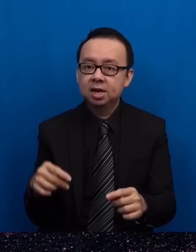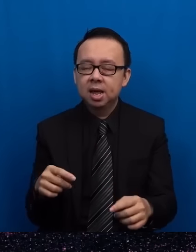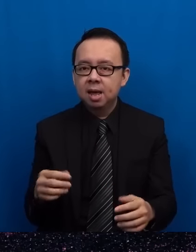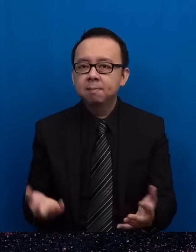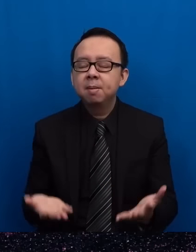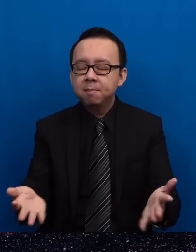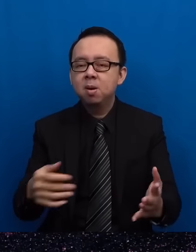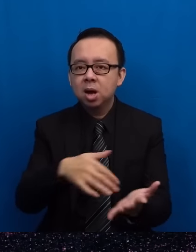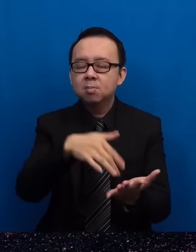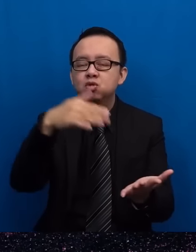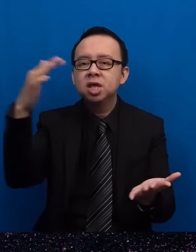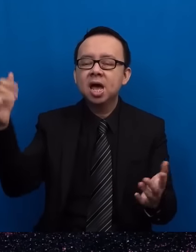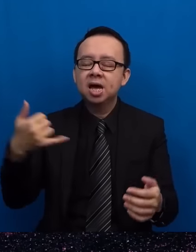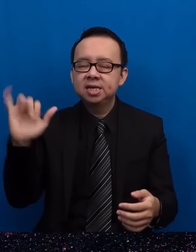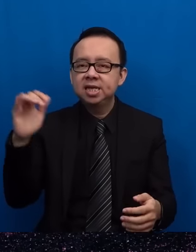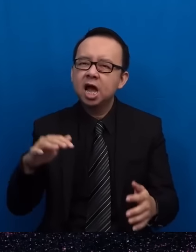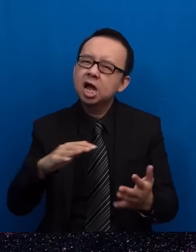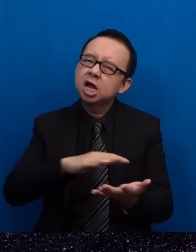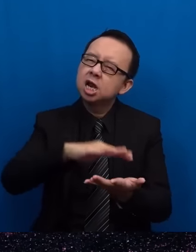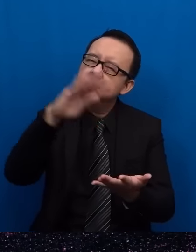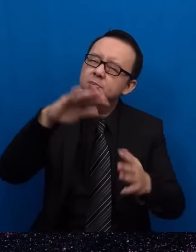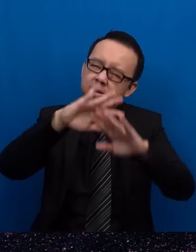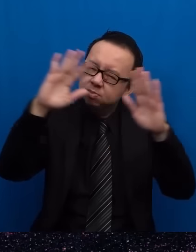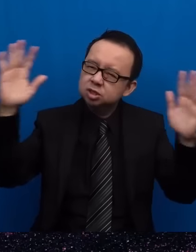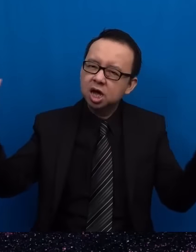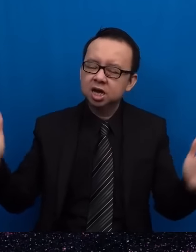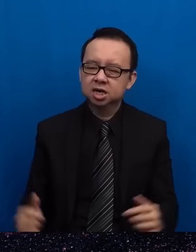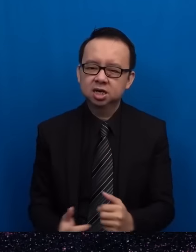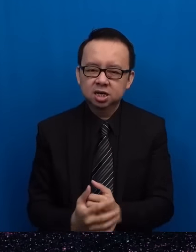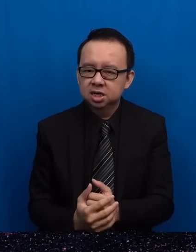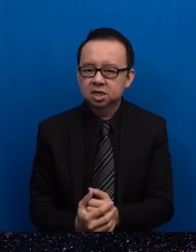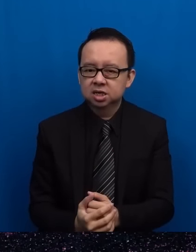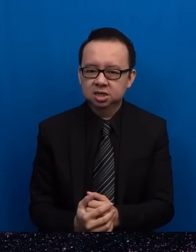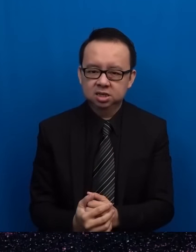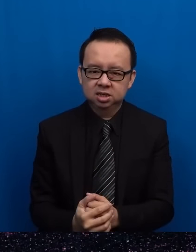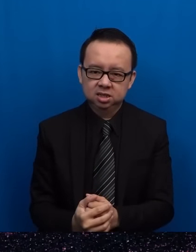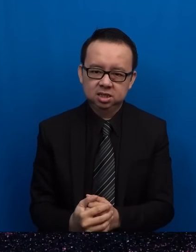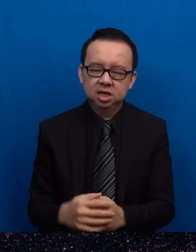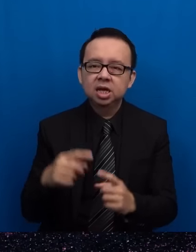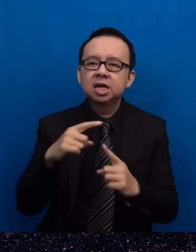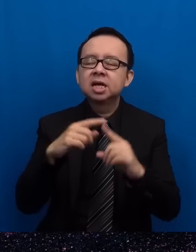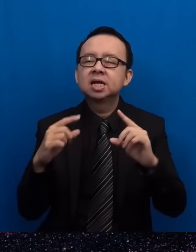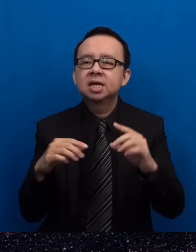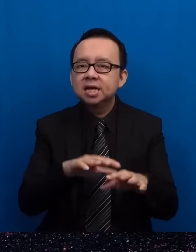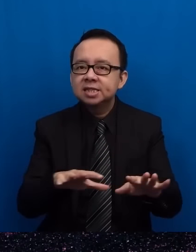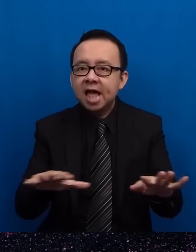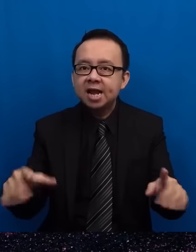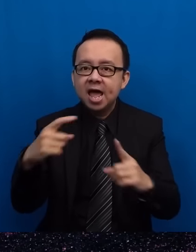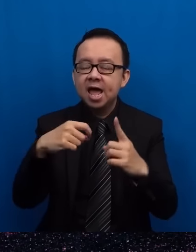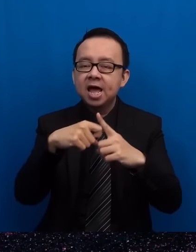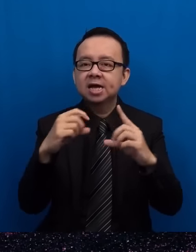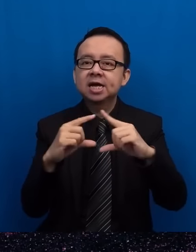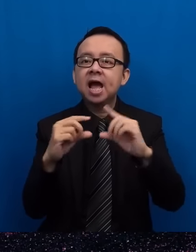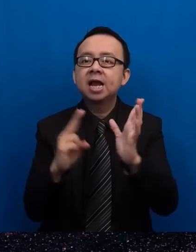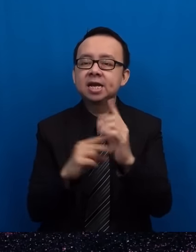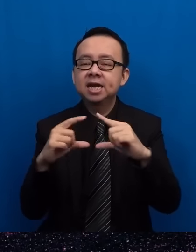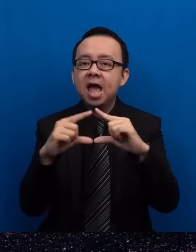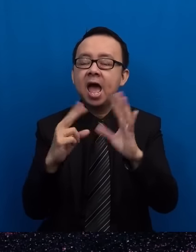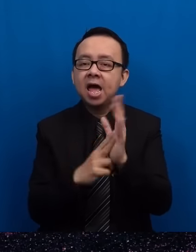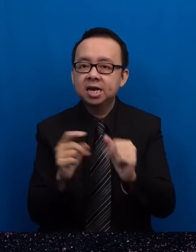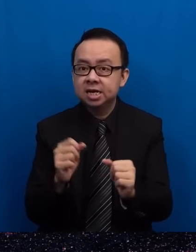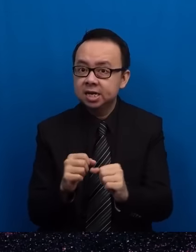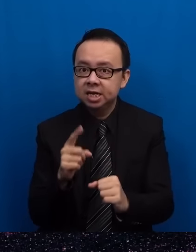yang lebih besar. Tanah Kanaan itu masih ada dan itu bukan di Timur Tengah. Tanah Kanaan adalah tanah perjanjian. Firman Tuhan akan digenapi dalam